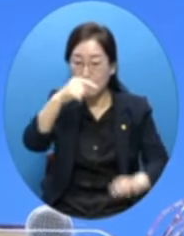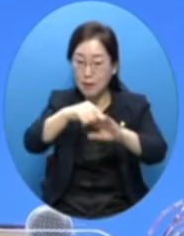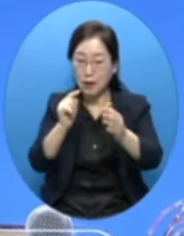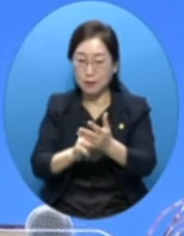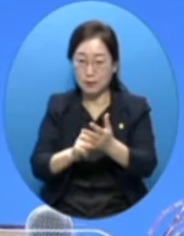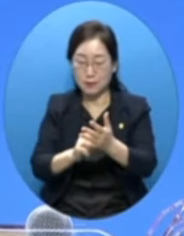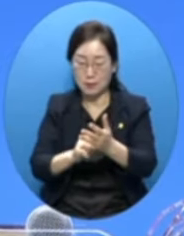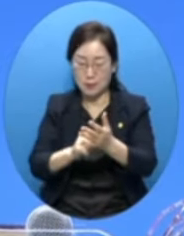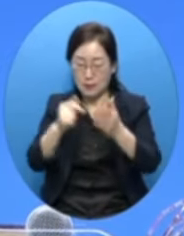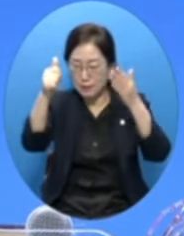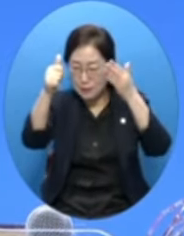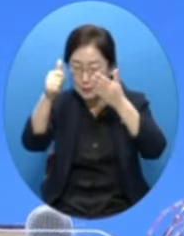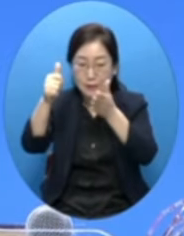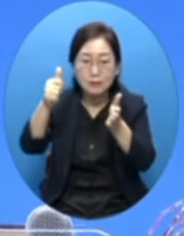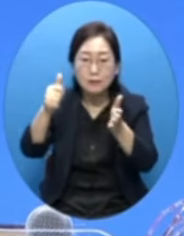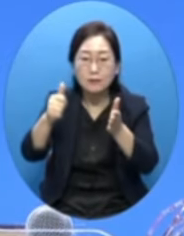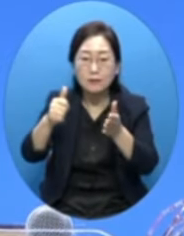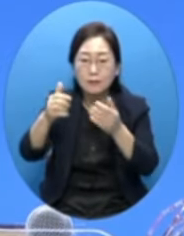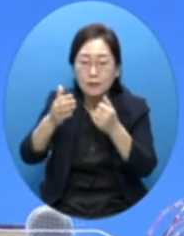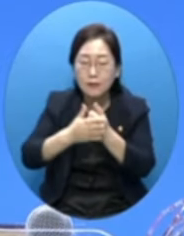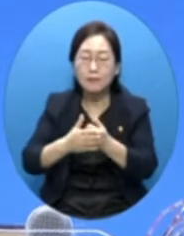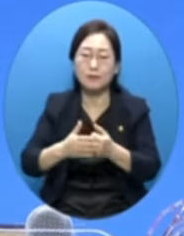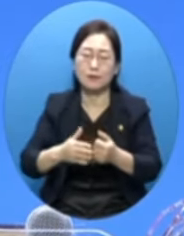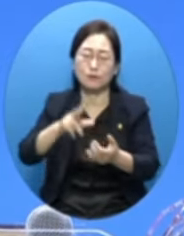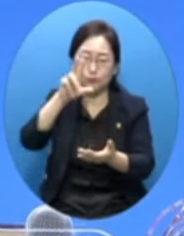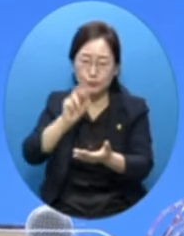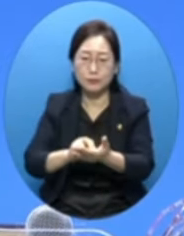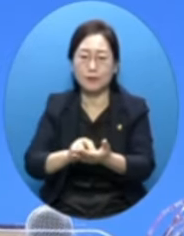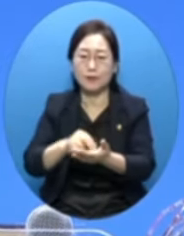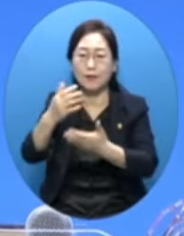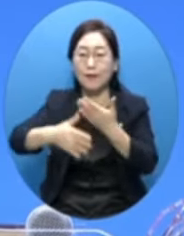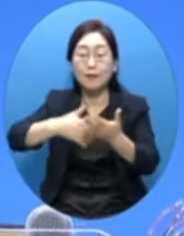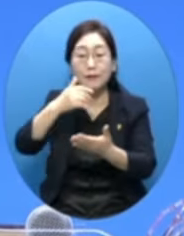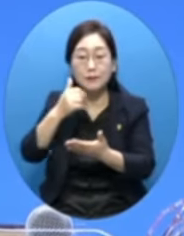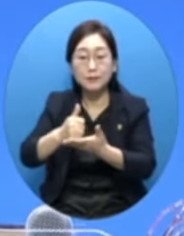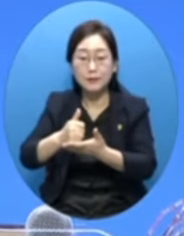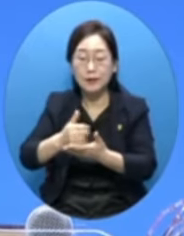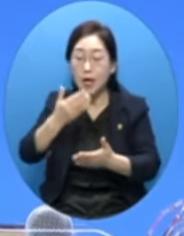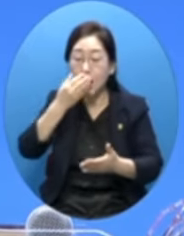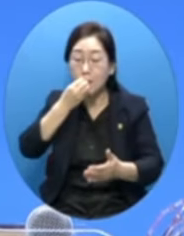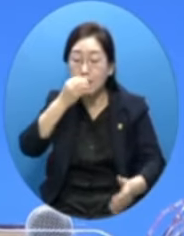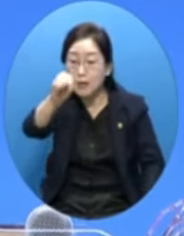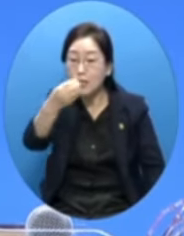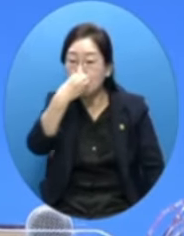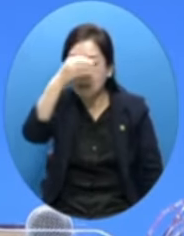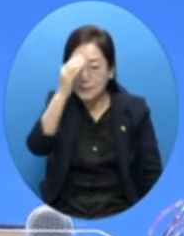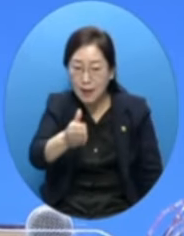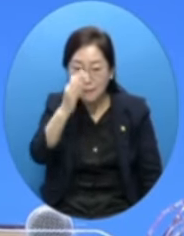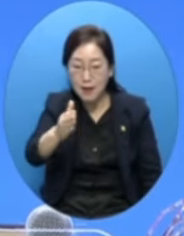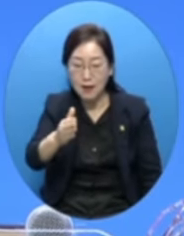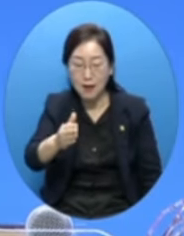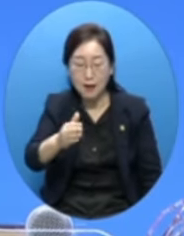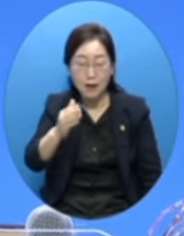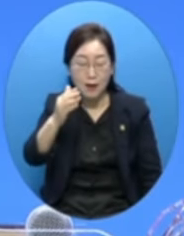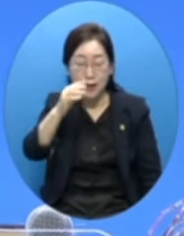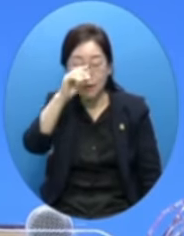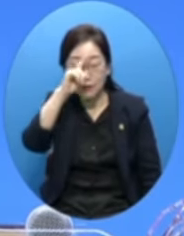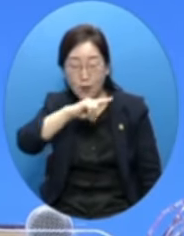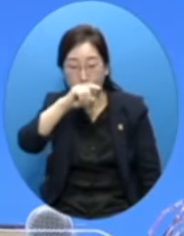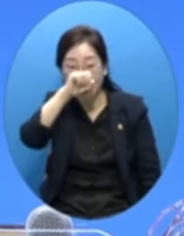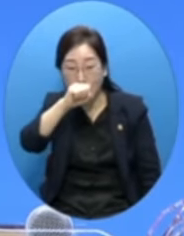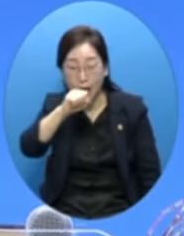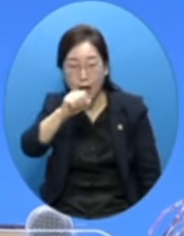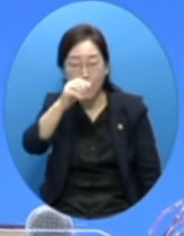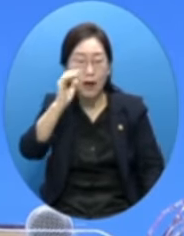지키지 못하고 마음을 주께로 향하지 못하고 하나님께서 먹지 말라 한 선악과를 바라보면서